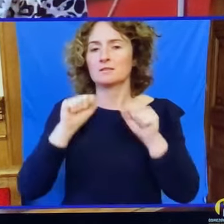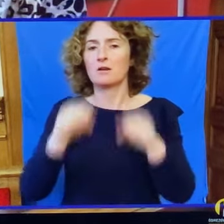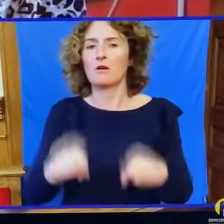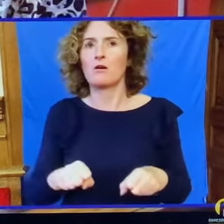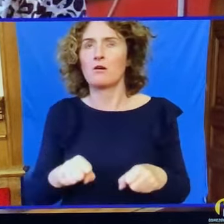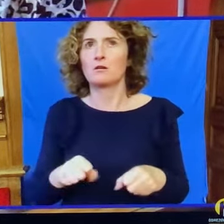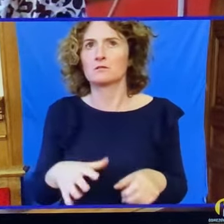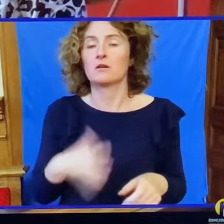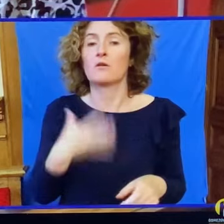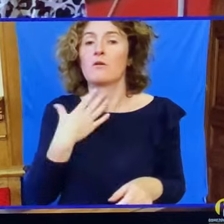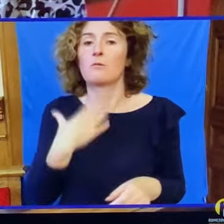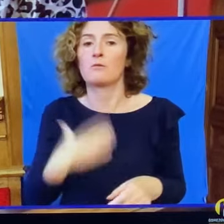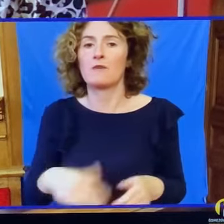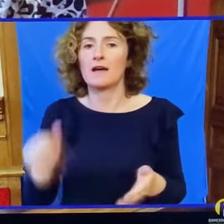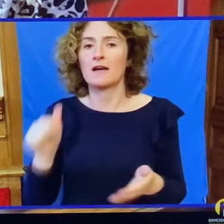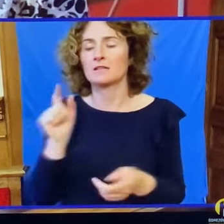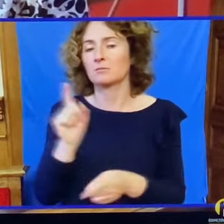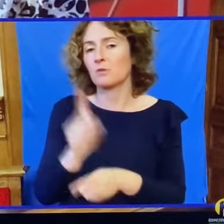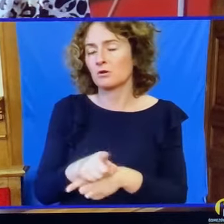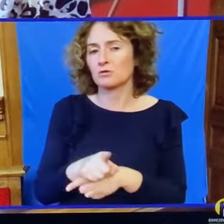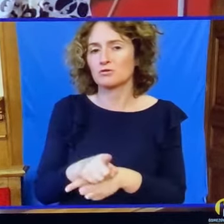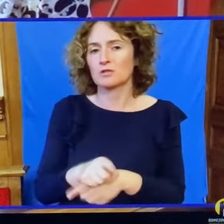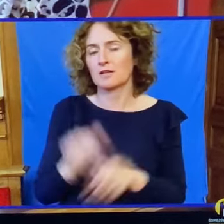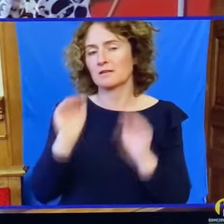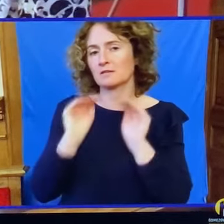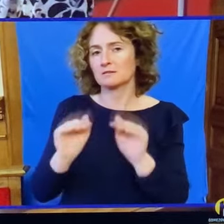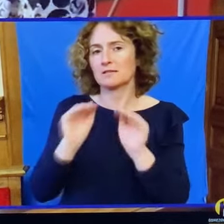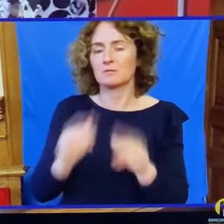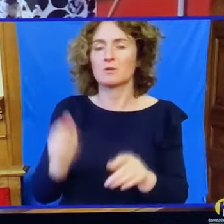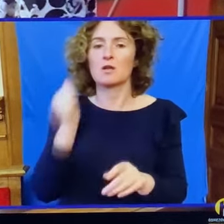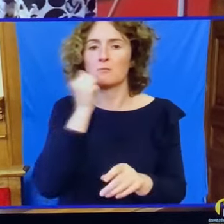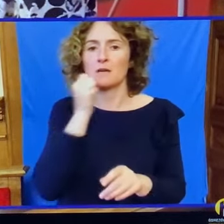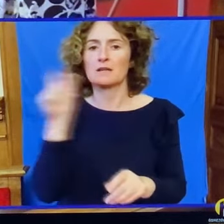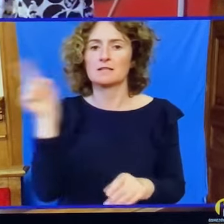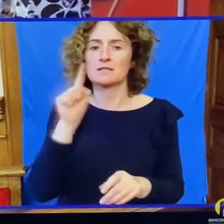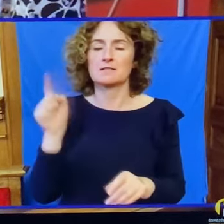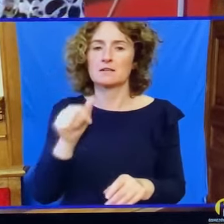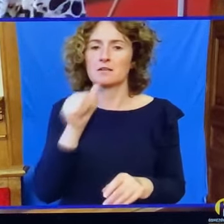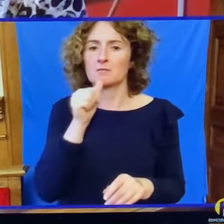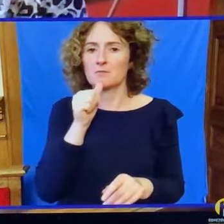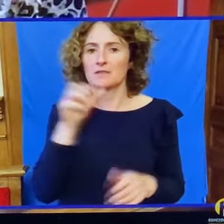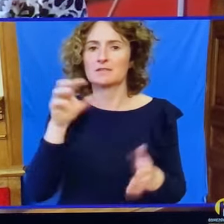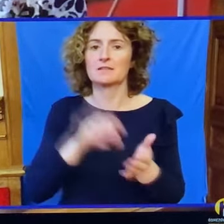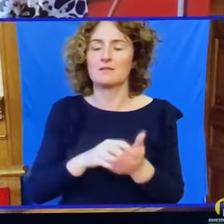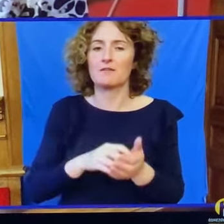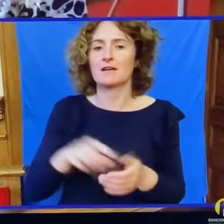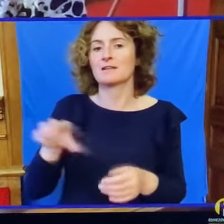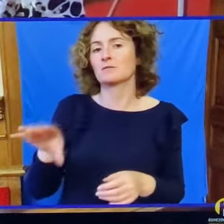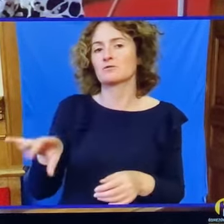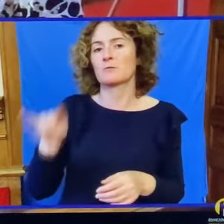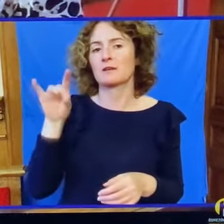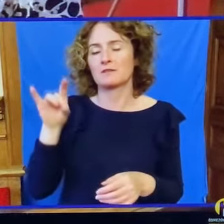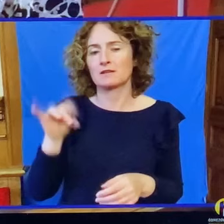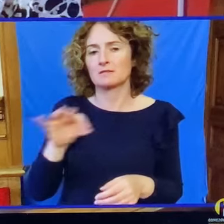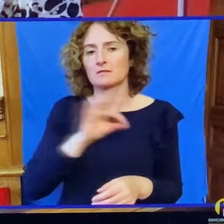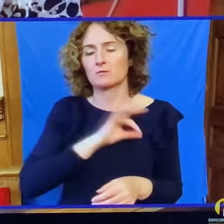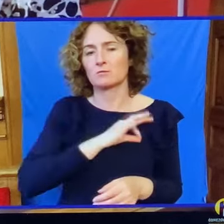micsoda parancsára támadnak. Márki-Zay Pétert, a város megválasztott